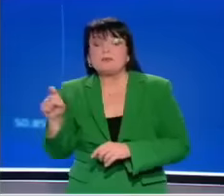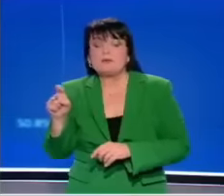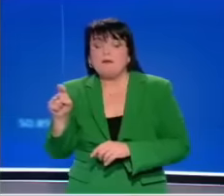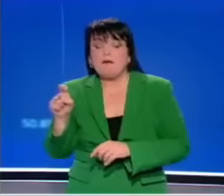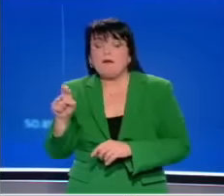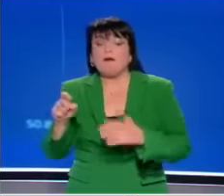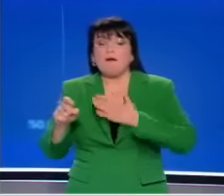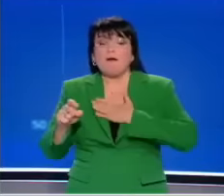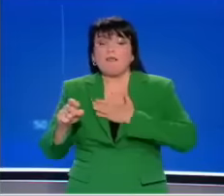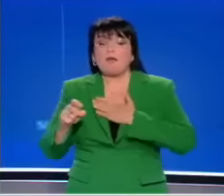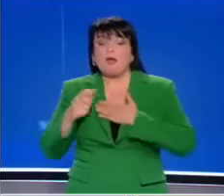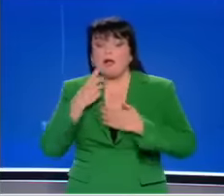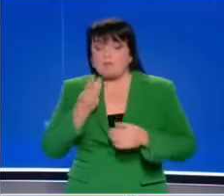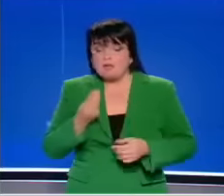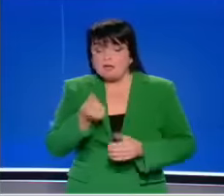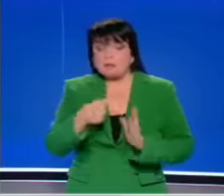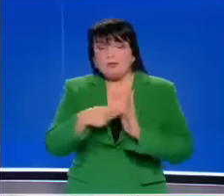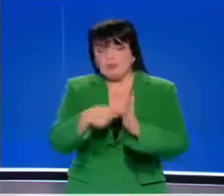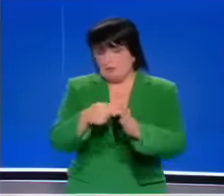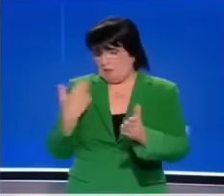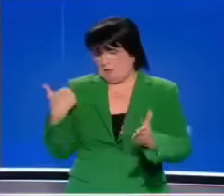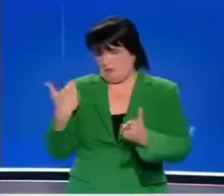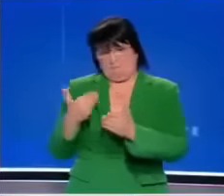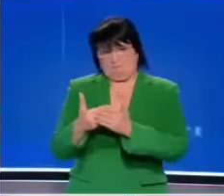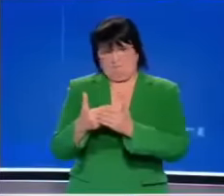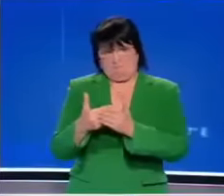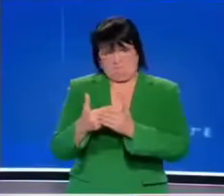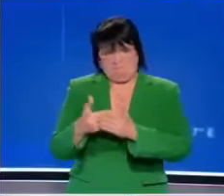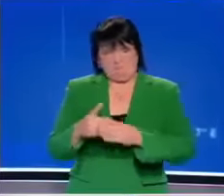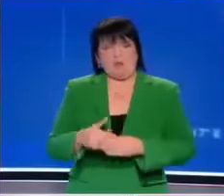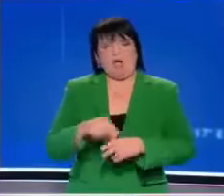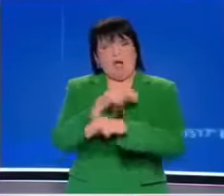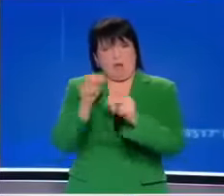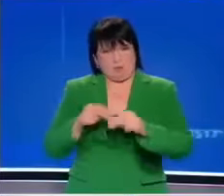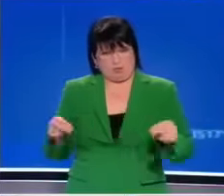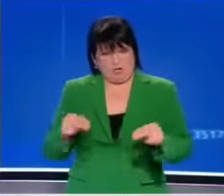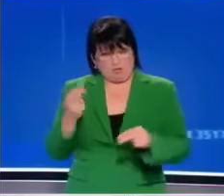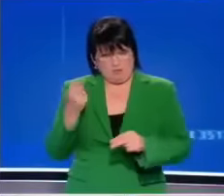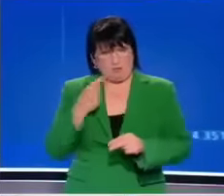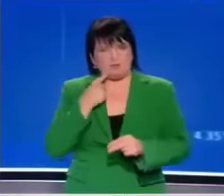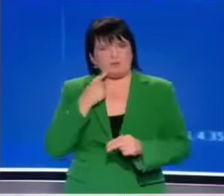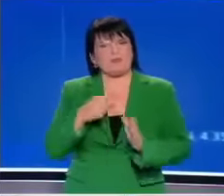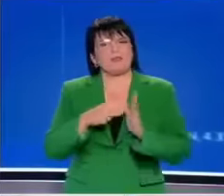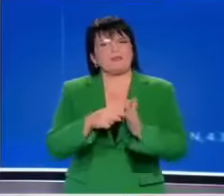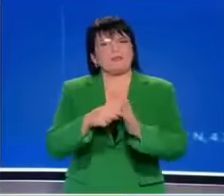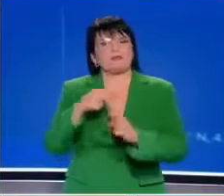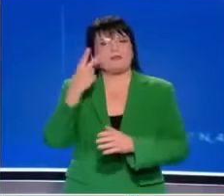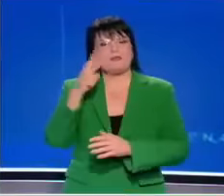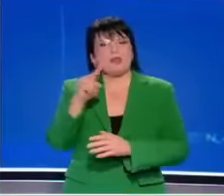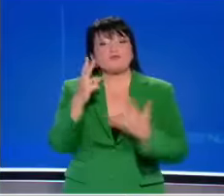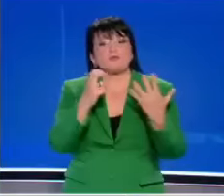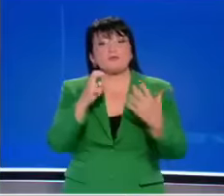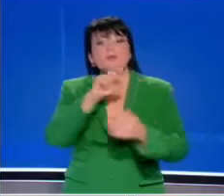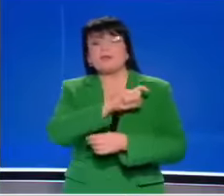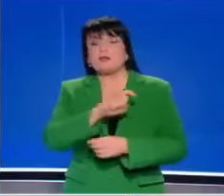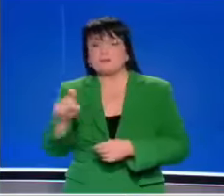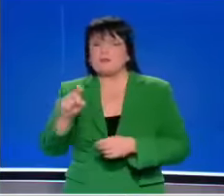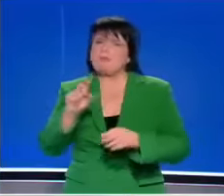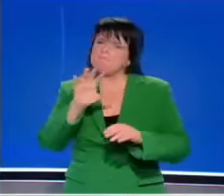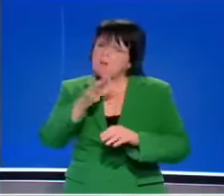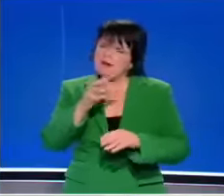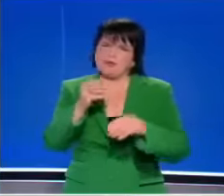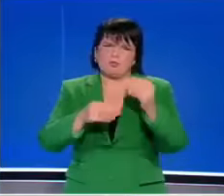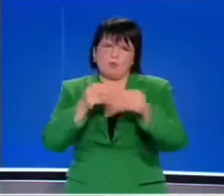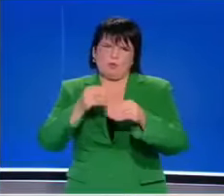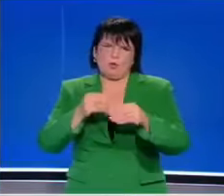και με δικά μας νούμερα τα οποία είναι τα πιο πρόσφατα βάση των τελευταίων αποτελεσμάτων της οικονομίας θα είναι πλεονασματικά 270 εκατομμύρια και σας